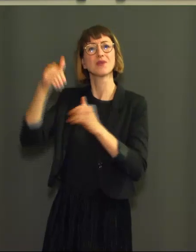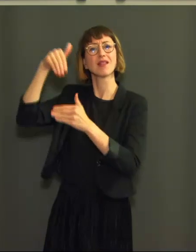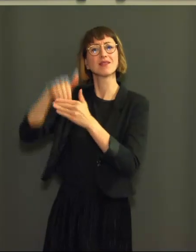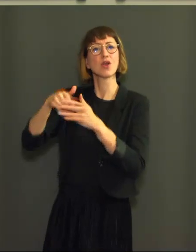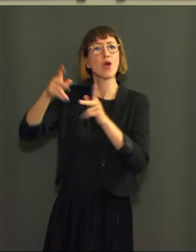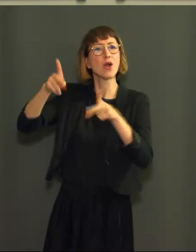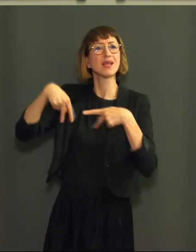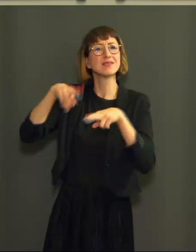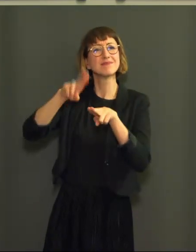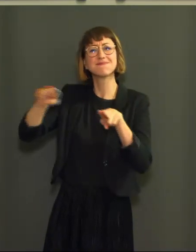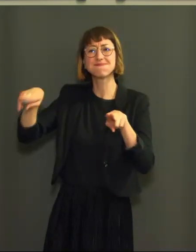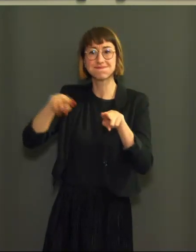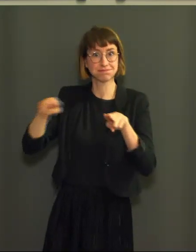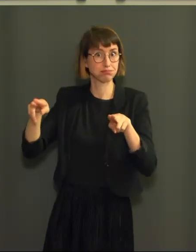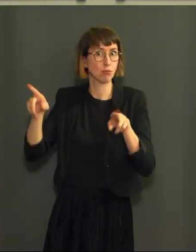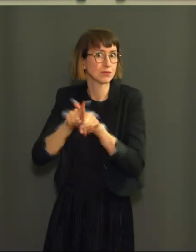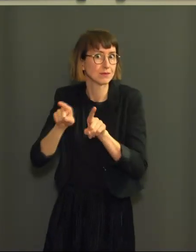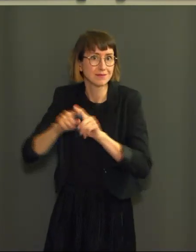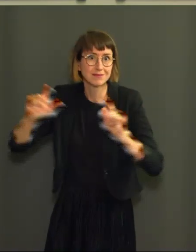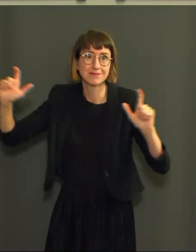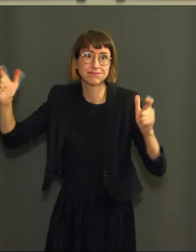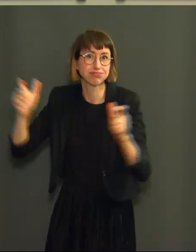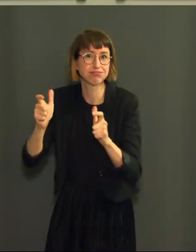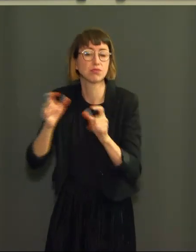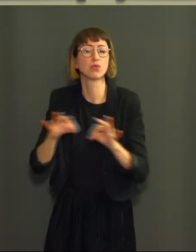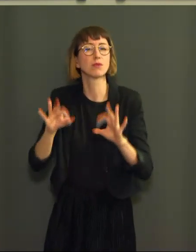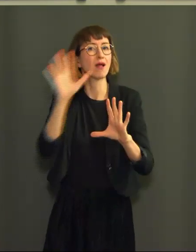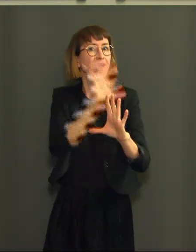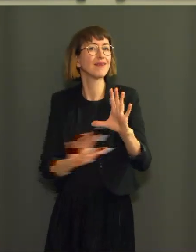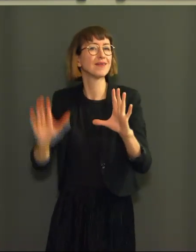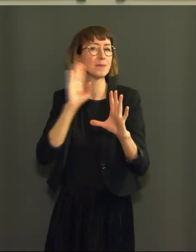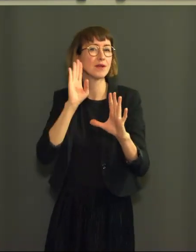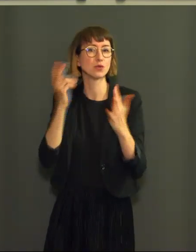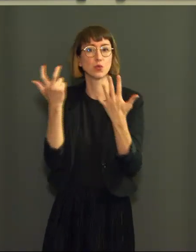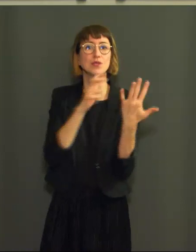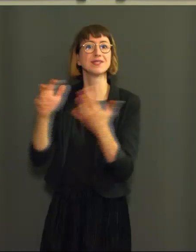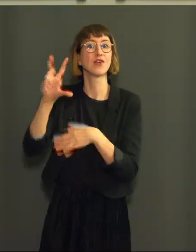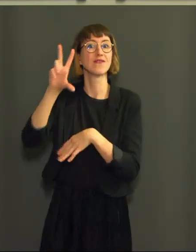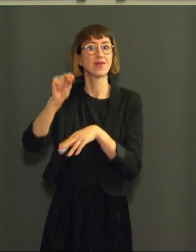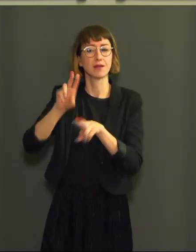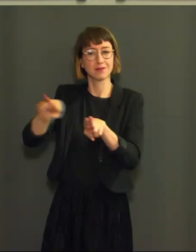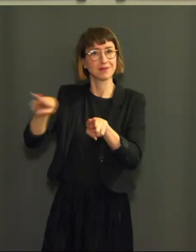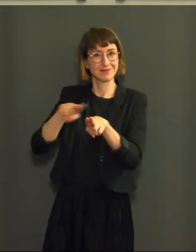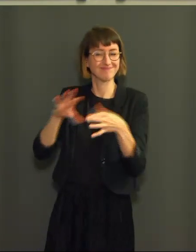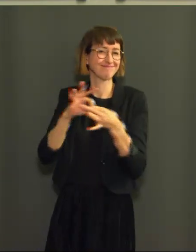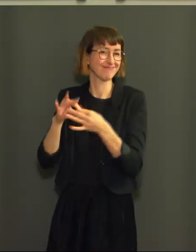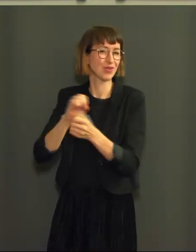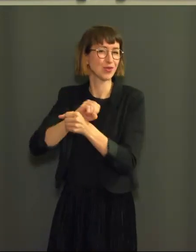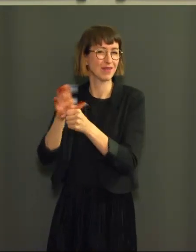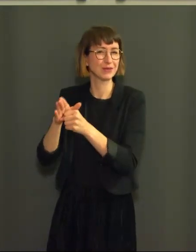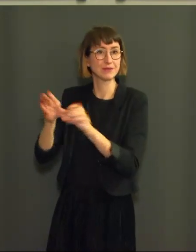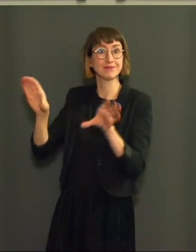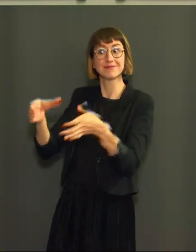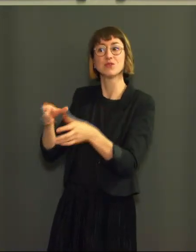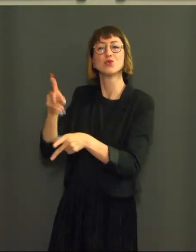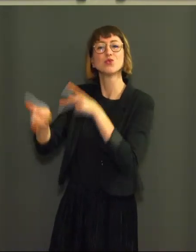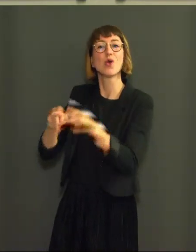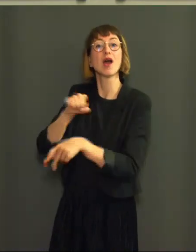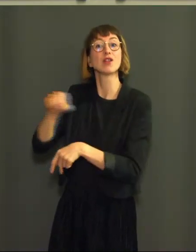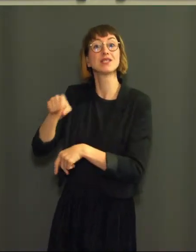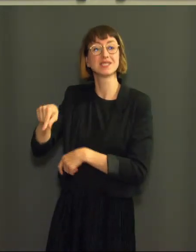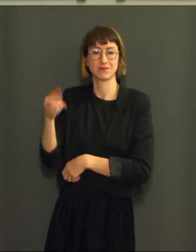actuellement à 820 lits occupés par les patients Covid, dont 302 le sont en soins intensifs. Cette diminution des